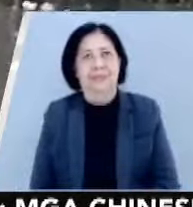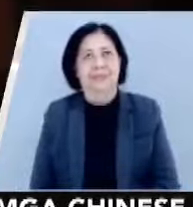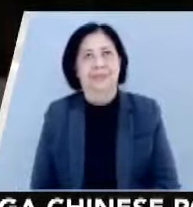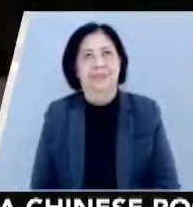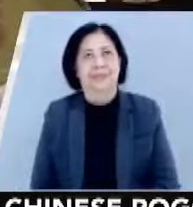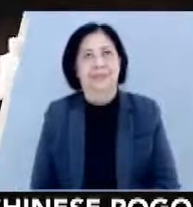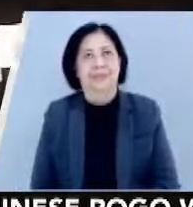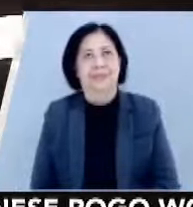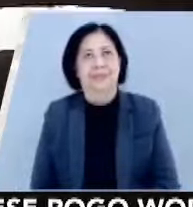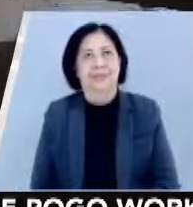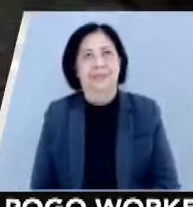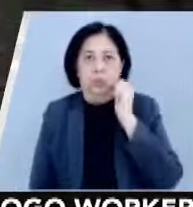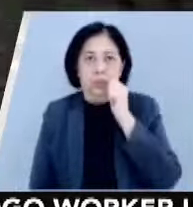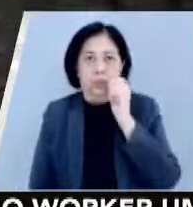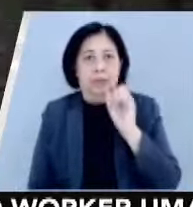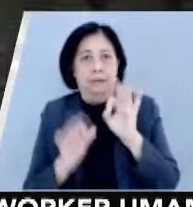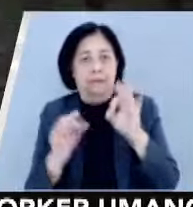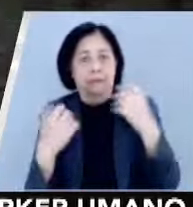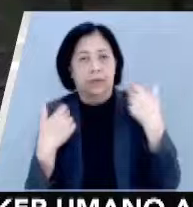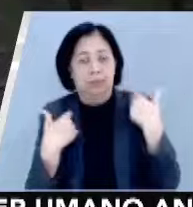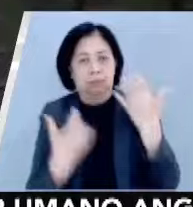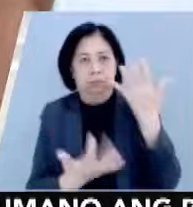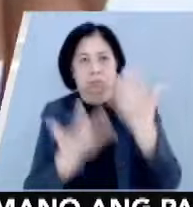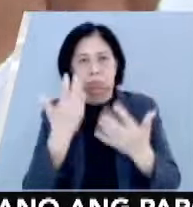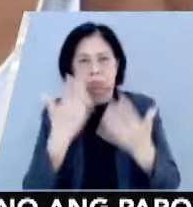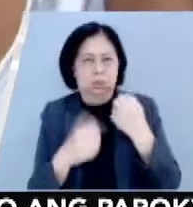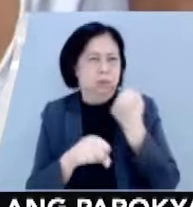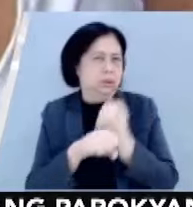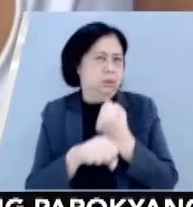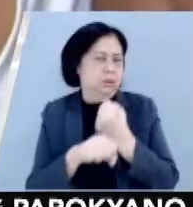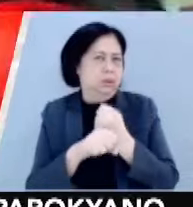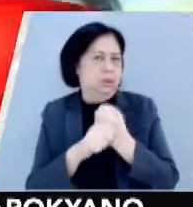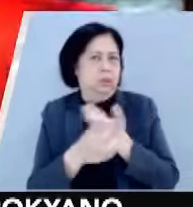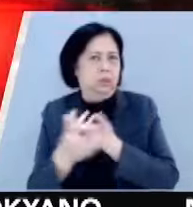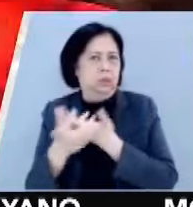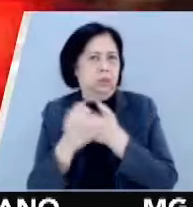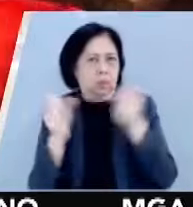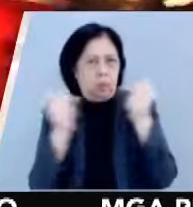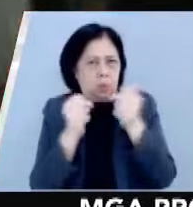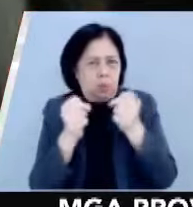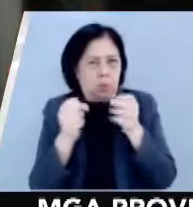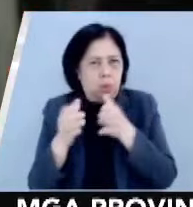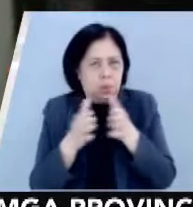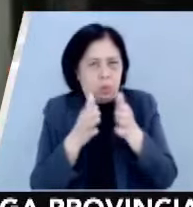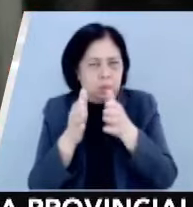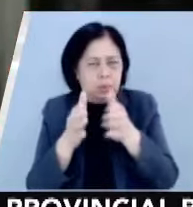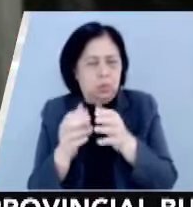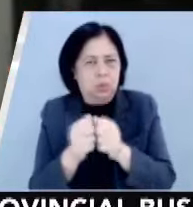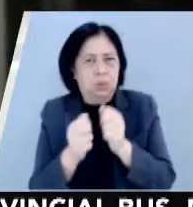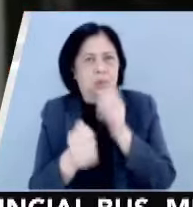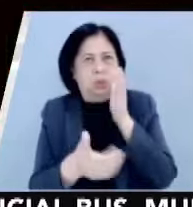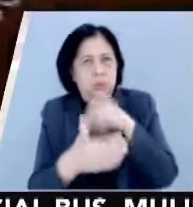Madalas tuwing may sunog. Challenge sa mga bumbero kung masikip o limitado ang daan para maapula ang